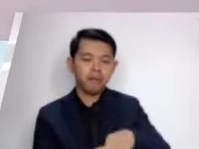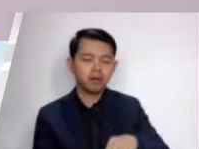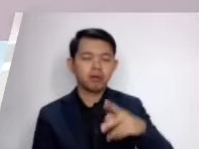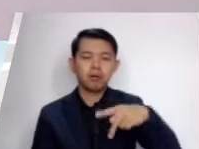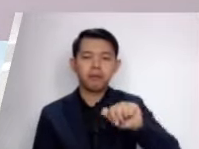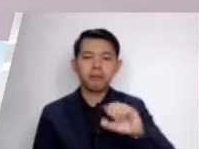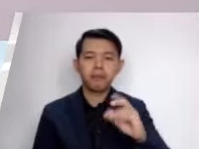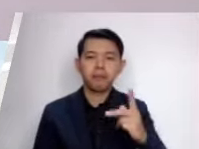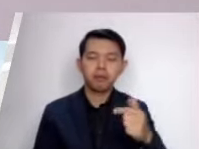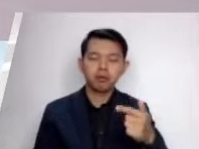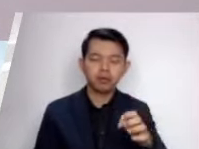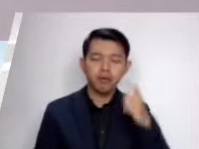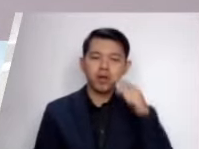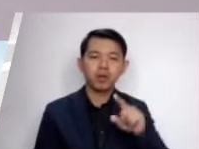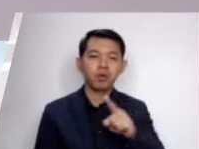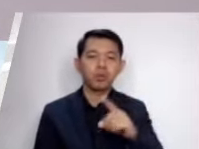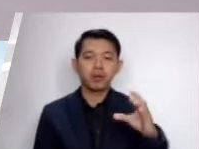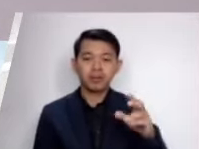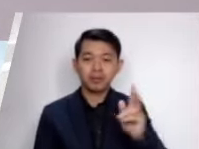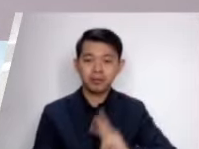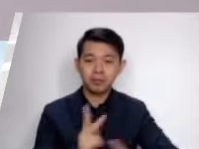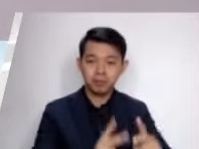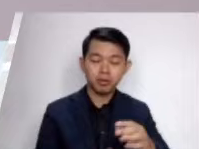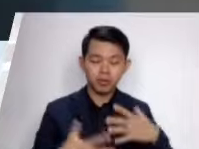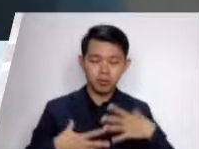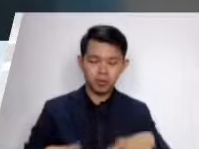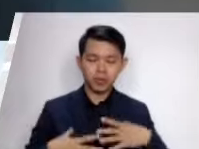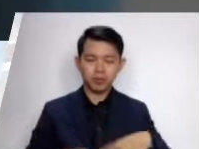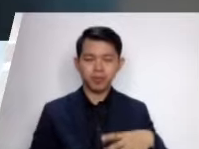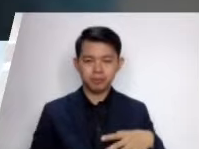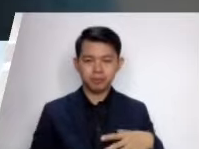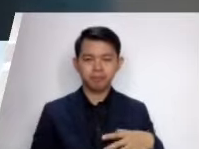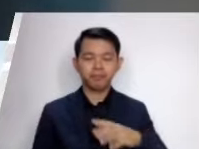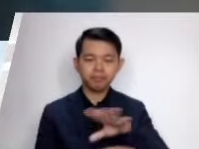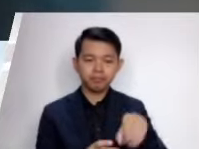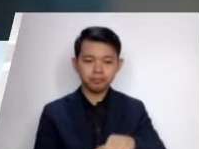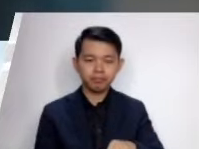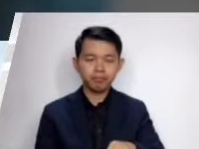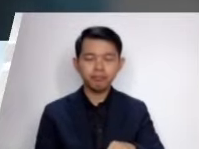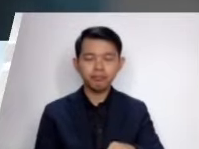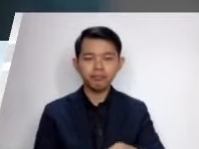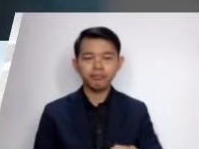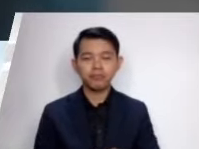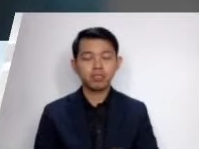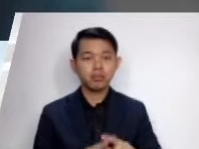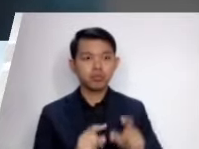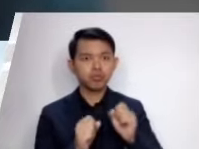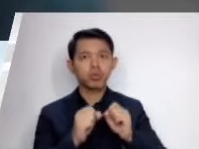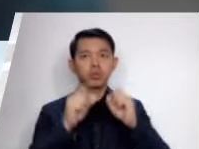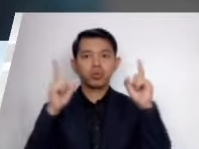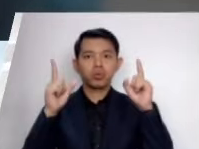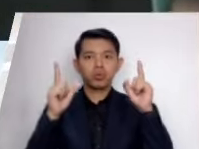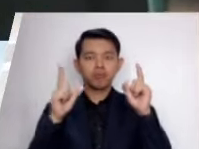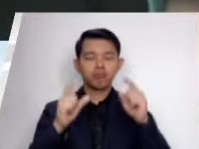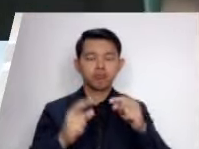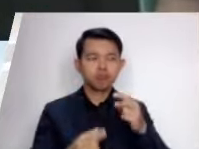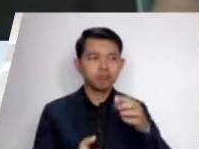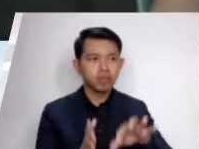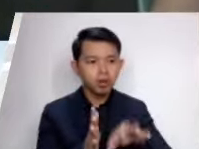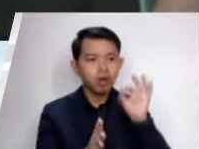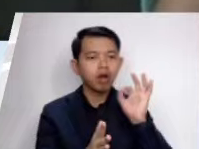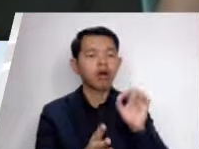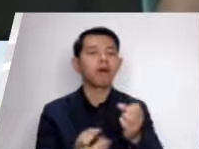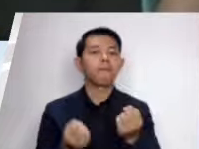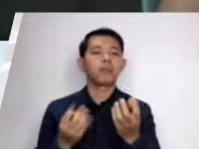gowns at ang susuotin ng buong entourage. Laking gulat nila nang malaman na marami silang